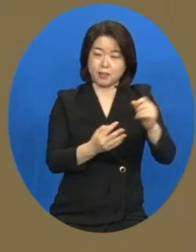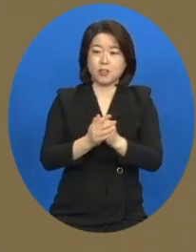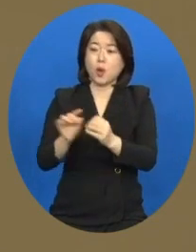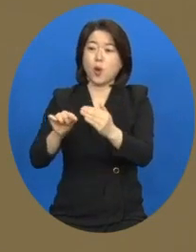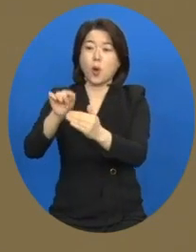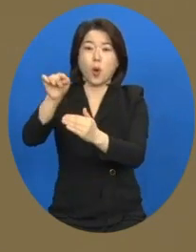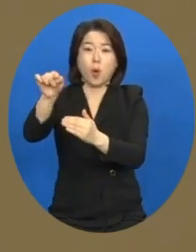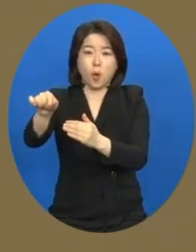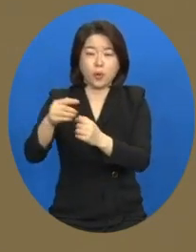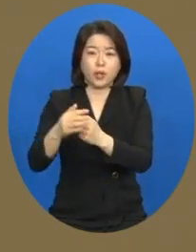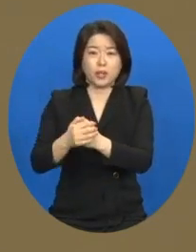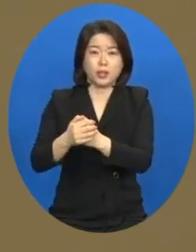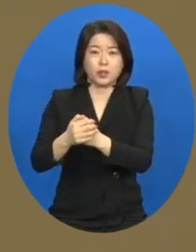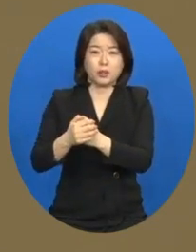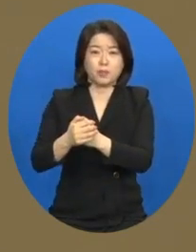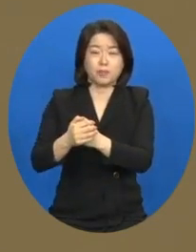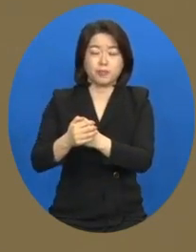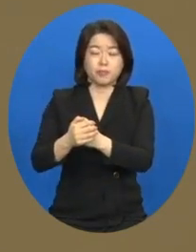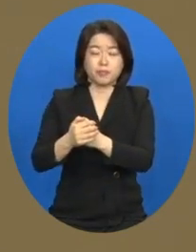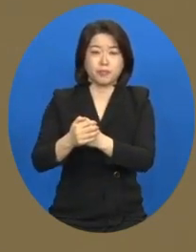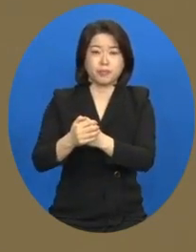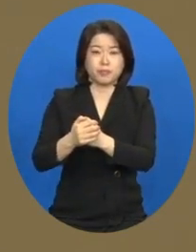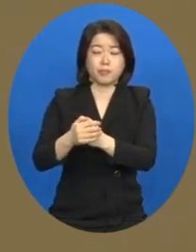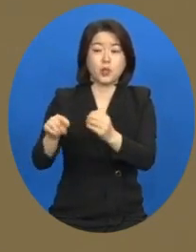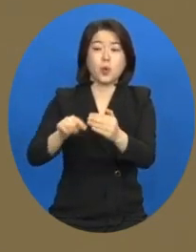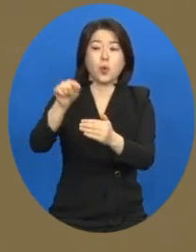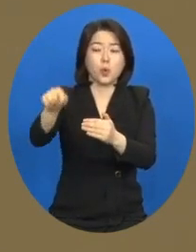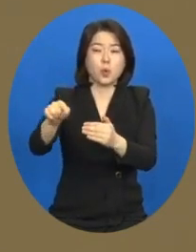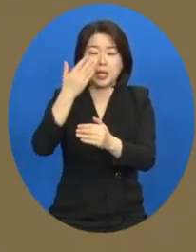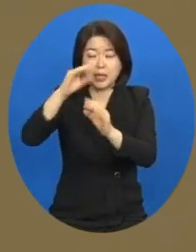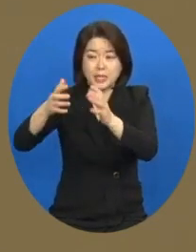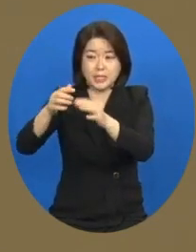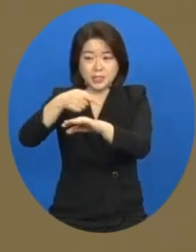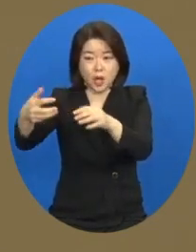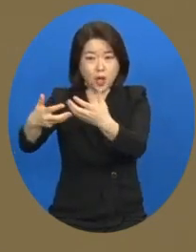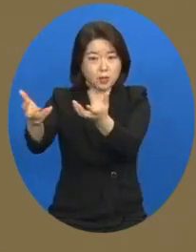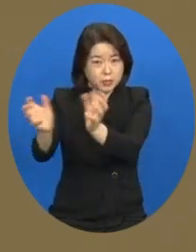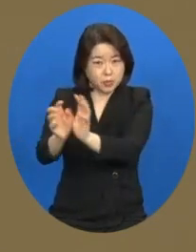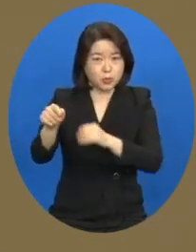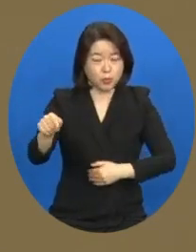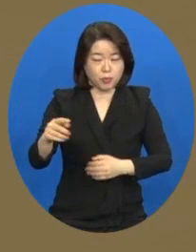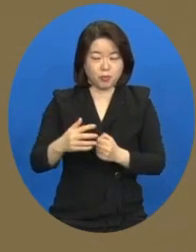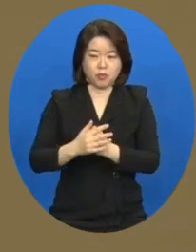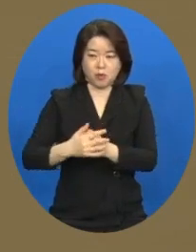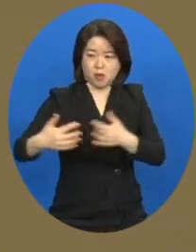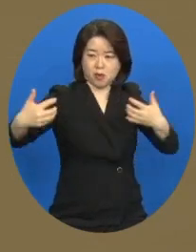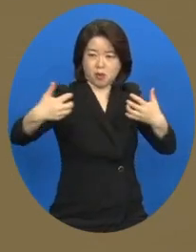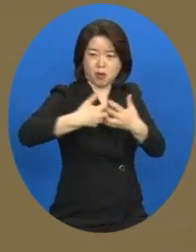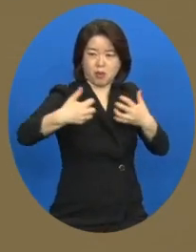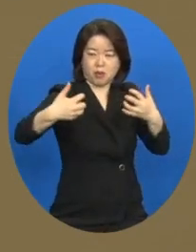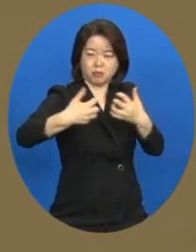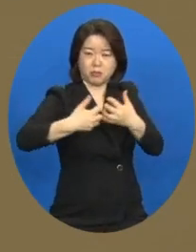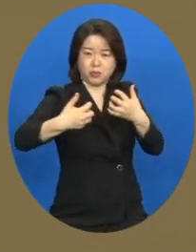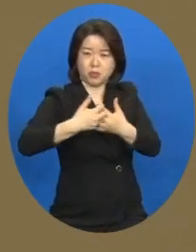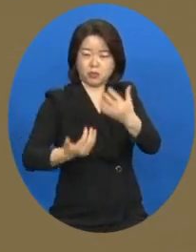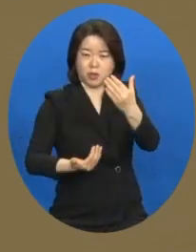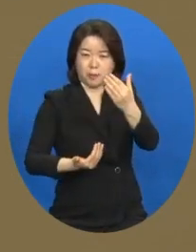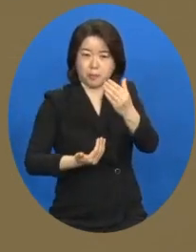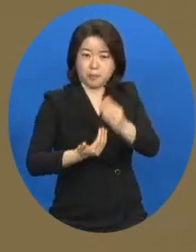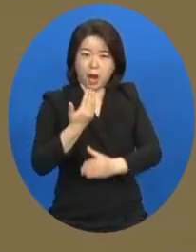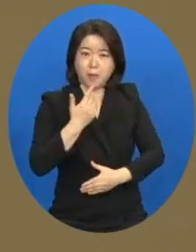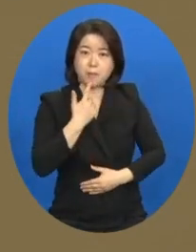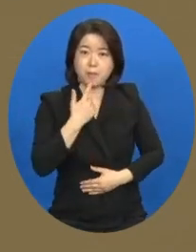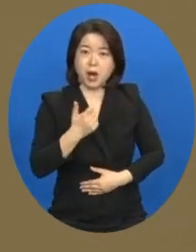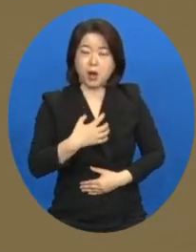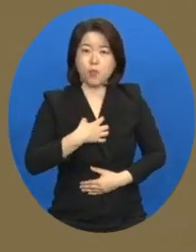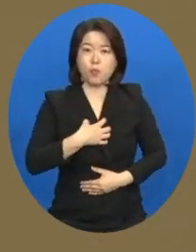나머지 동쪽편 가나안 땅에 있었던 이스라엘 민족이 전쟁을 벌일 위기가 닥친